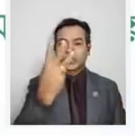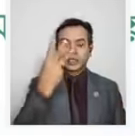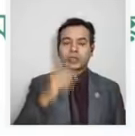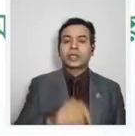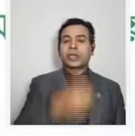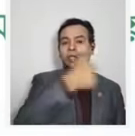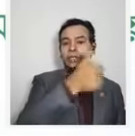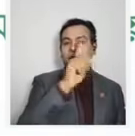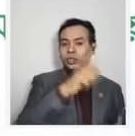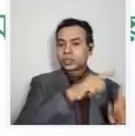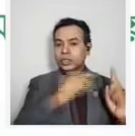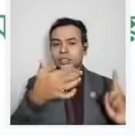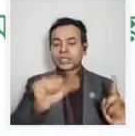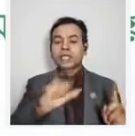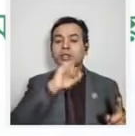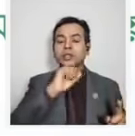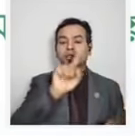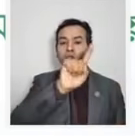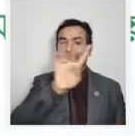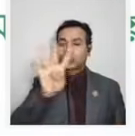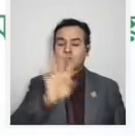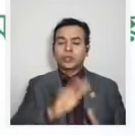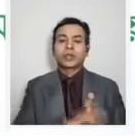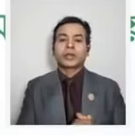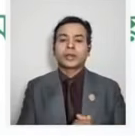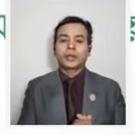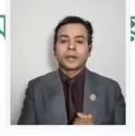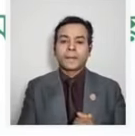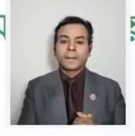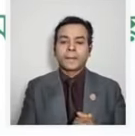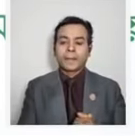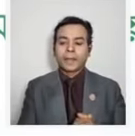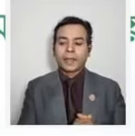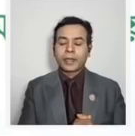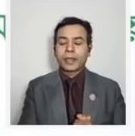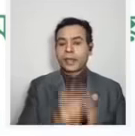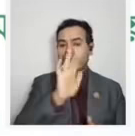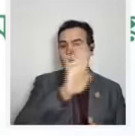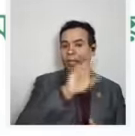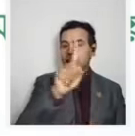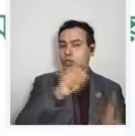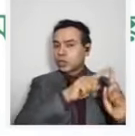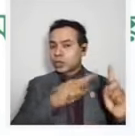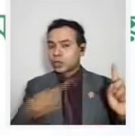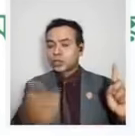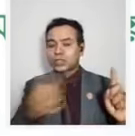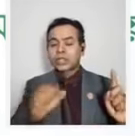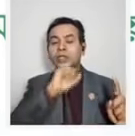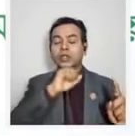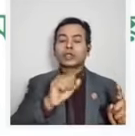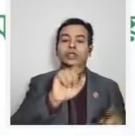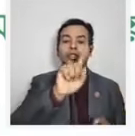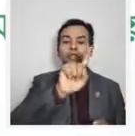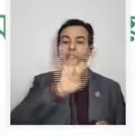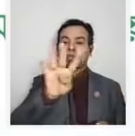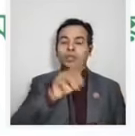3 জন, 31 থেকে 40 বছর 1 জন, 41 থেকে 50 বছর 3 জন, 61 থেকে 60 14 জন,